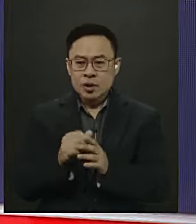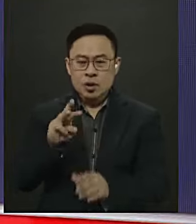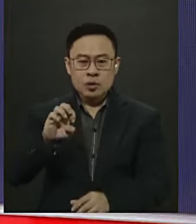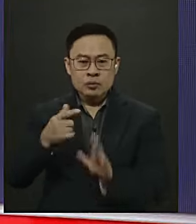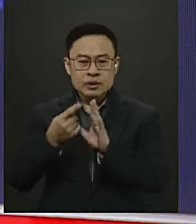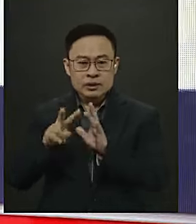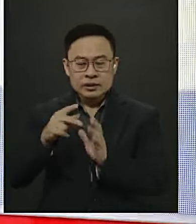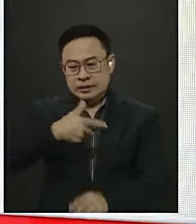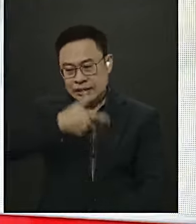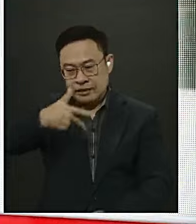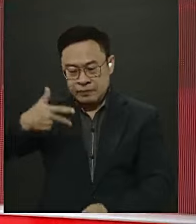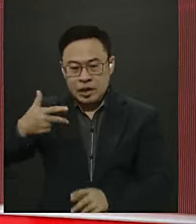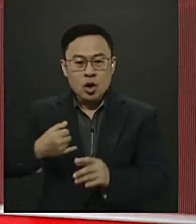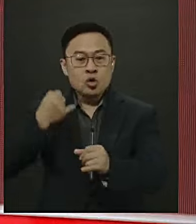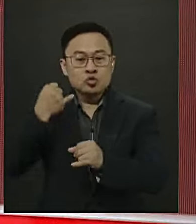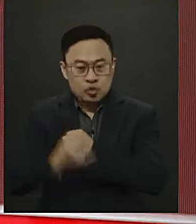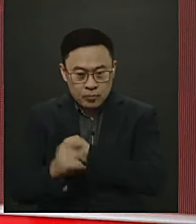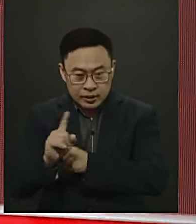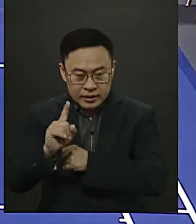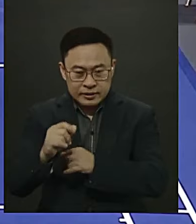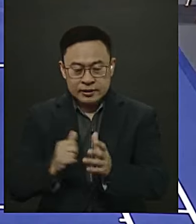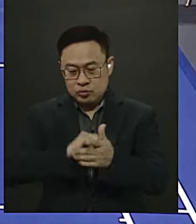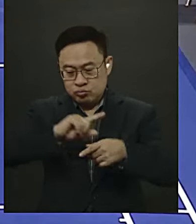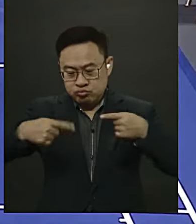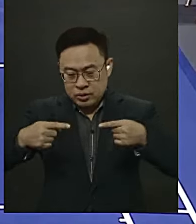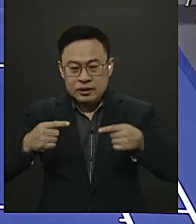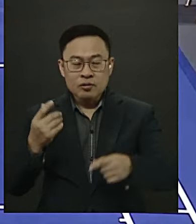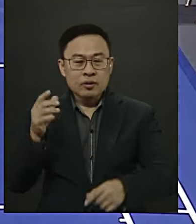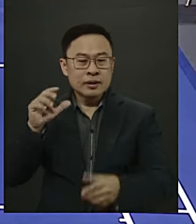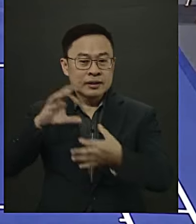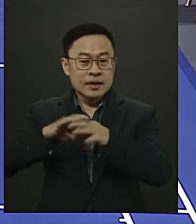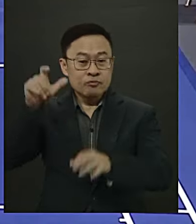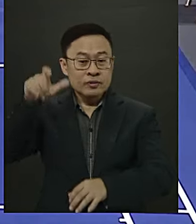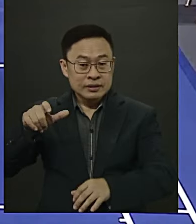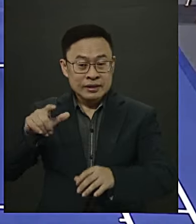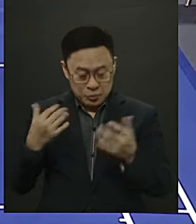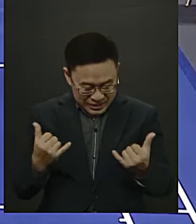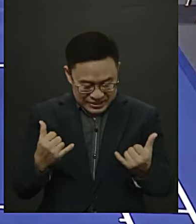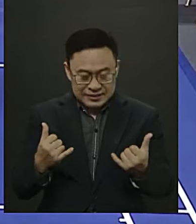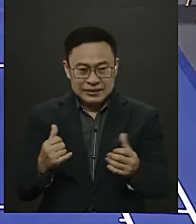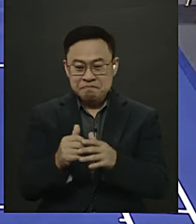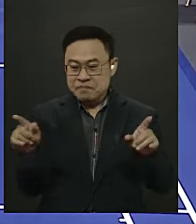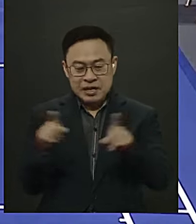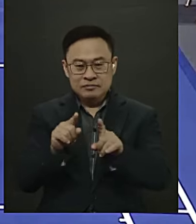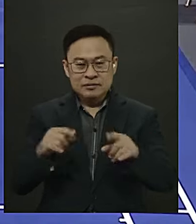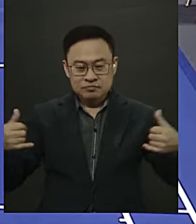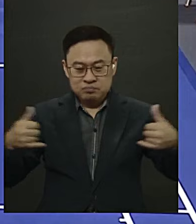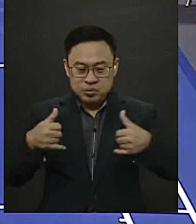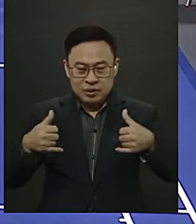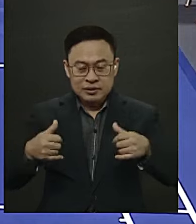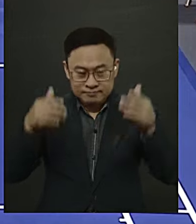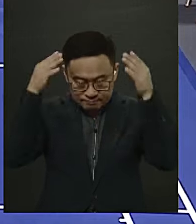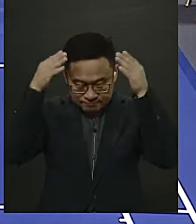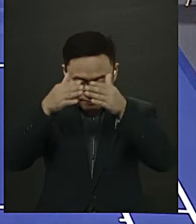ครั้งไปดูว่าผลการแข่งขันเป็นอย่างไรครับ The left-handed. โดยก่อนสนามข่าวเช้าวันนี้ครับเ